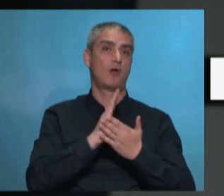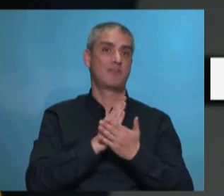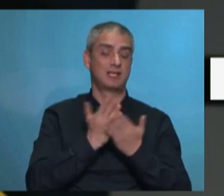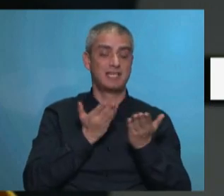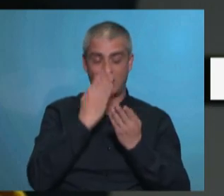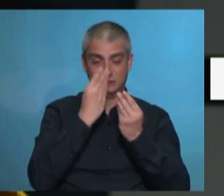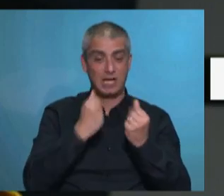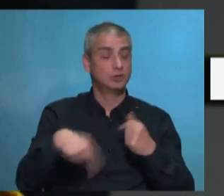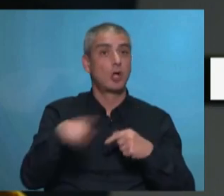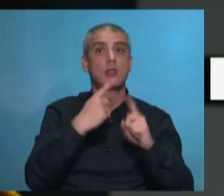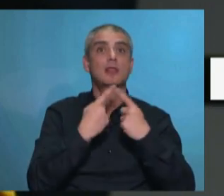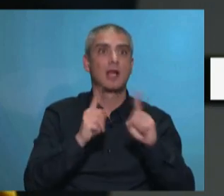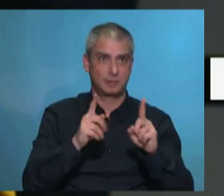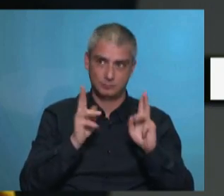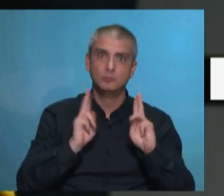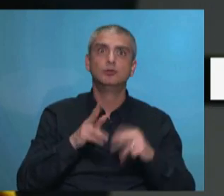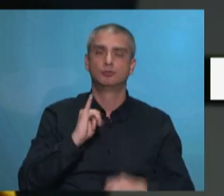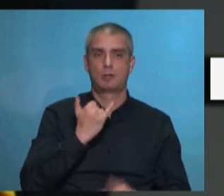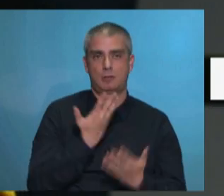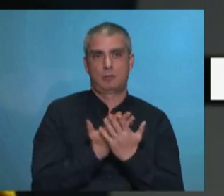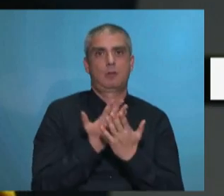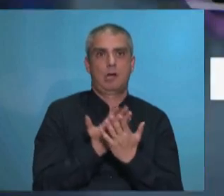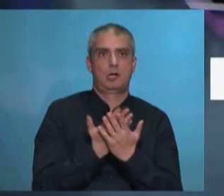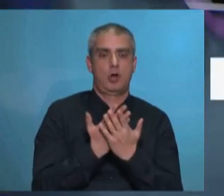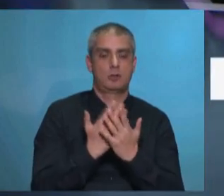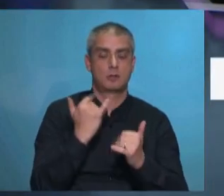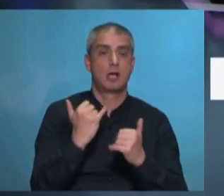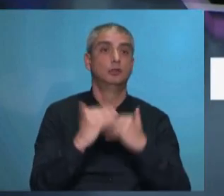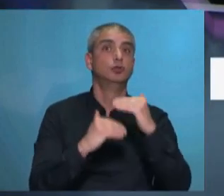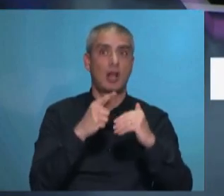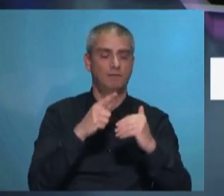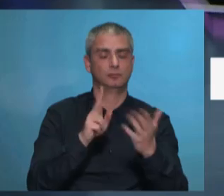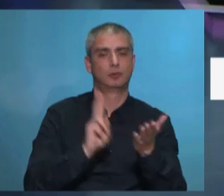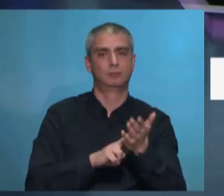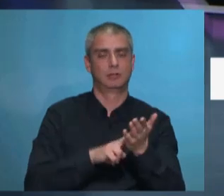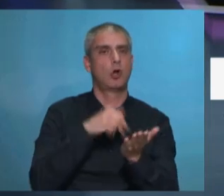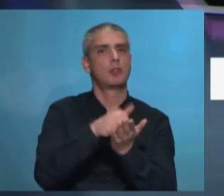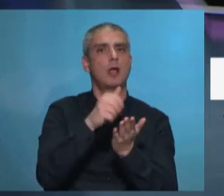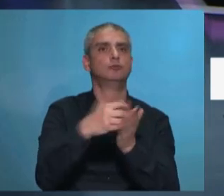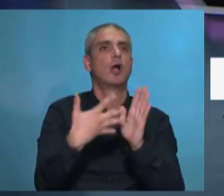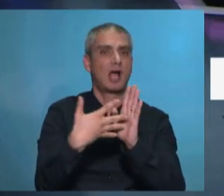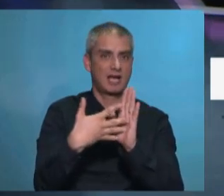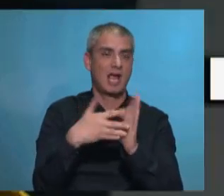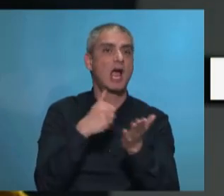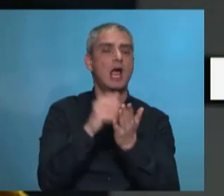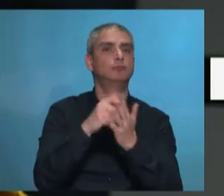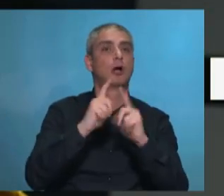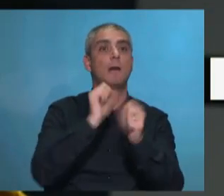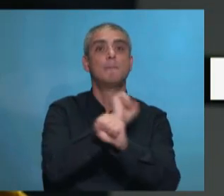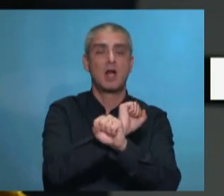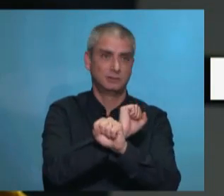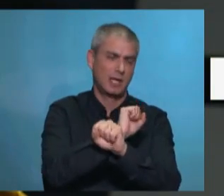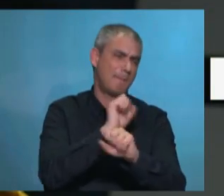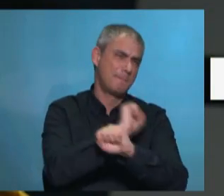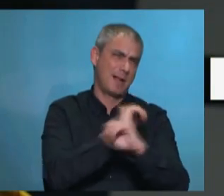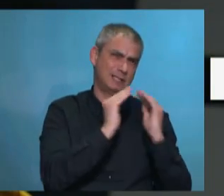לחשדות האחרים, יש בהחלט ראיות בשלב הזה שמצדיקות את המשך החקירה, את המשך המעצר, אמנם כמעצר